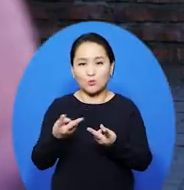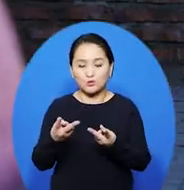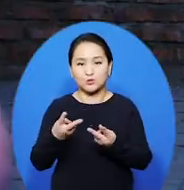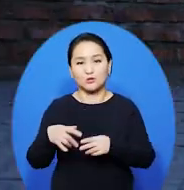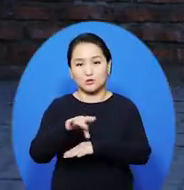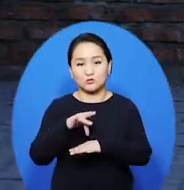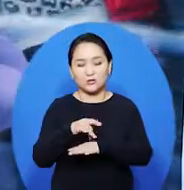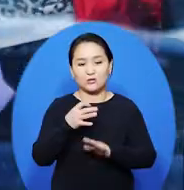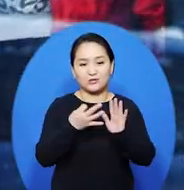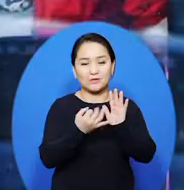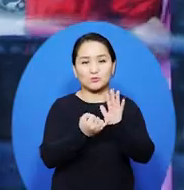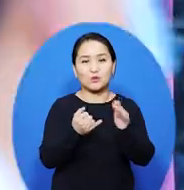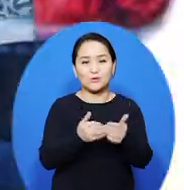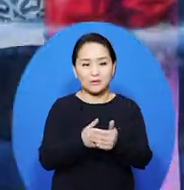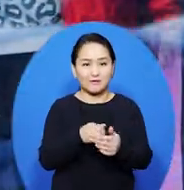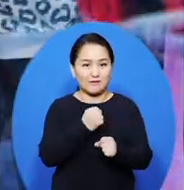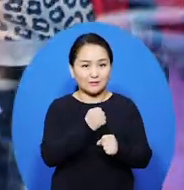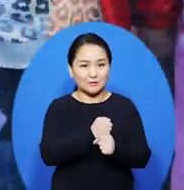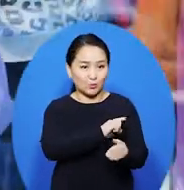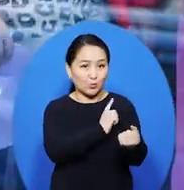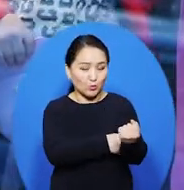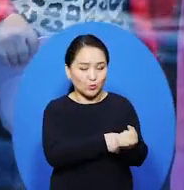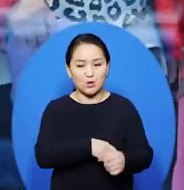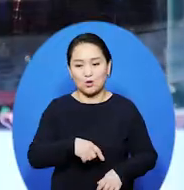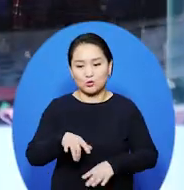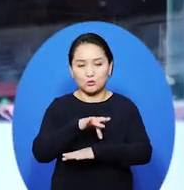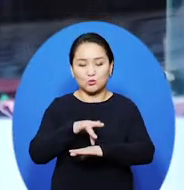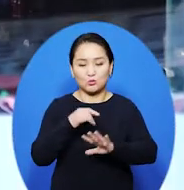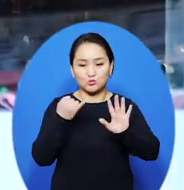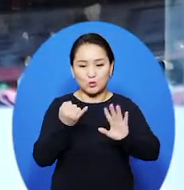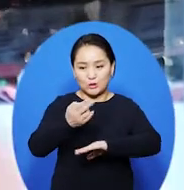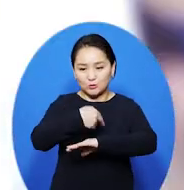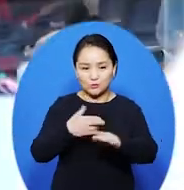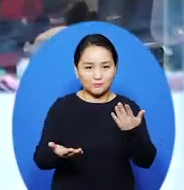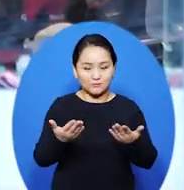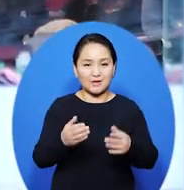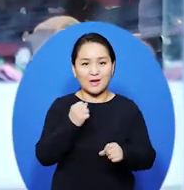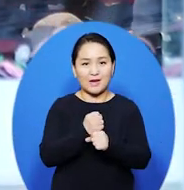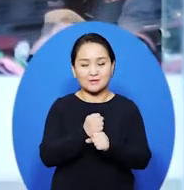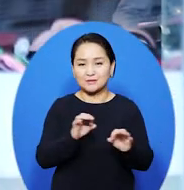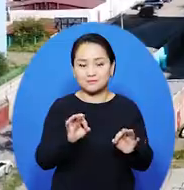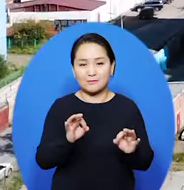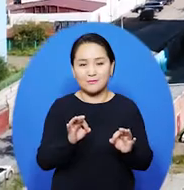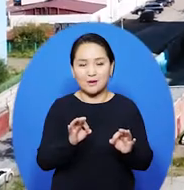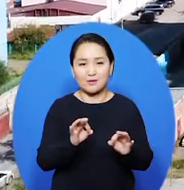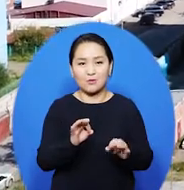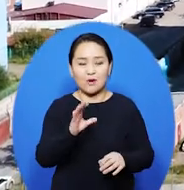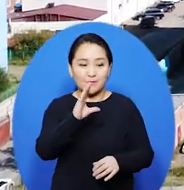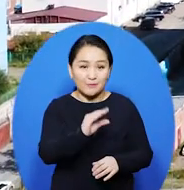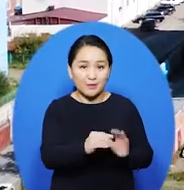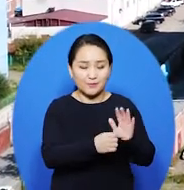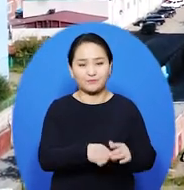ихтэй бүс. 86,000 гаруй ажиллах хүчинтэй тус дүүрэгт төвийн 6 дүүрэгтэй харьцуулбал ажилгүйд л хамгийн бага